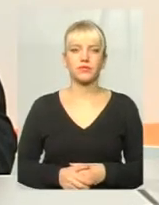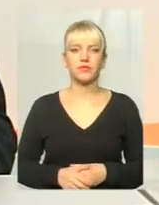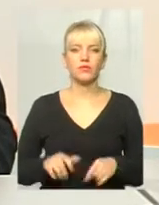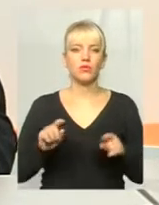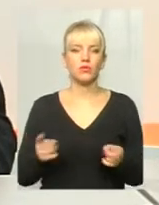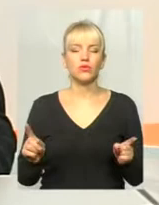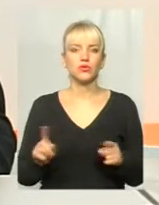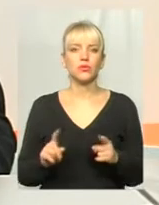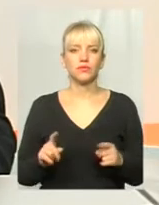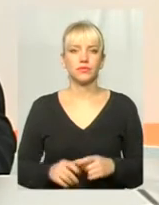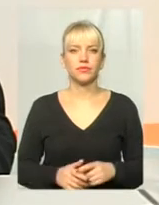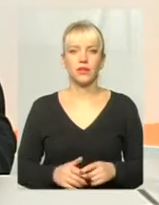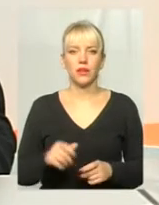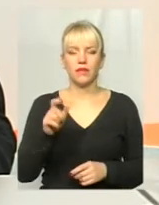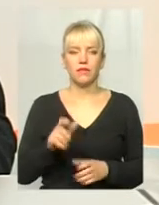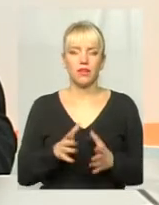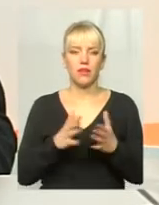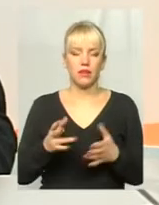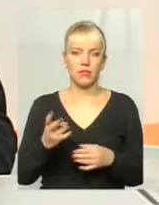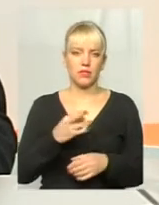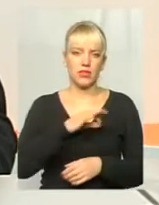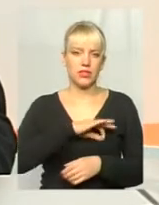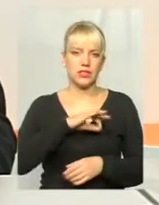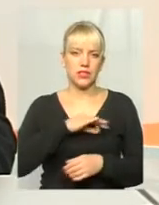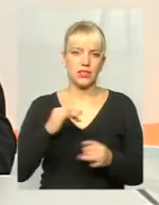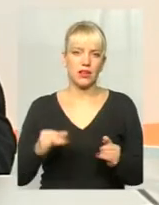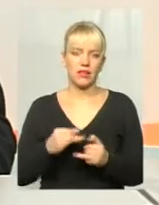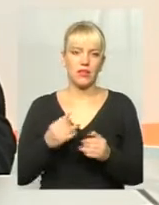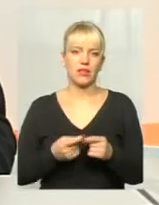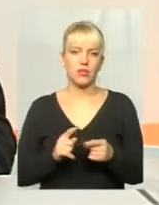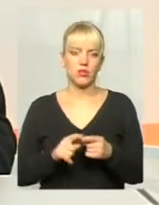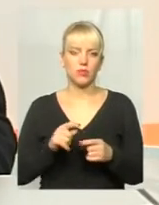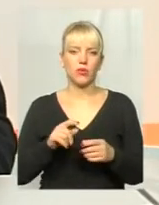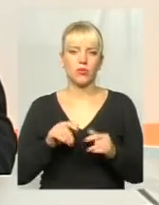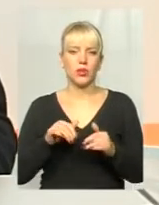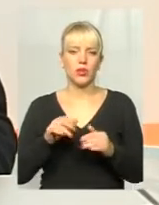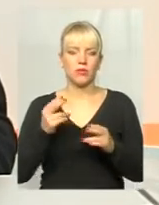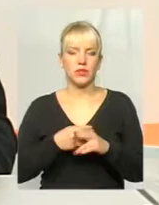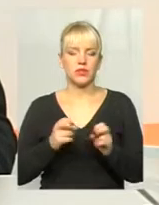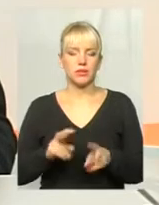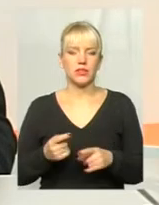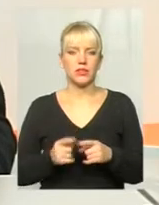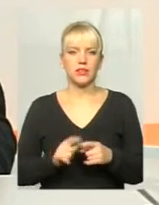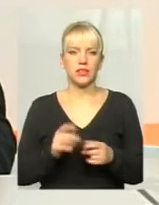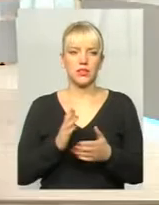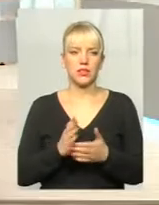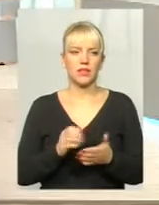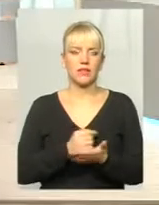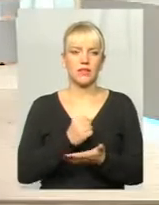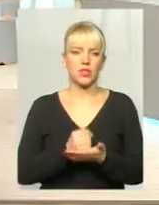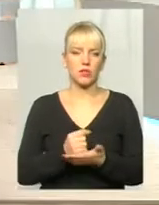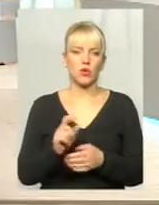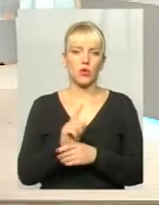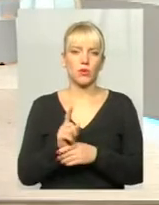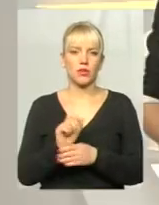тому що він найбільше зацікавлений у своїй безпеці. Це і підтверджено нормативними документами. Власне, вже